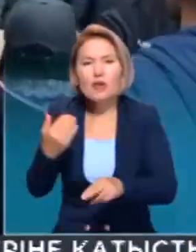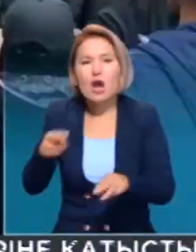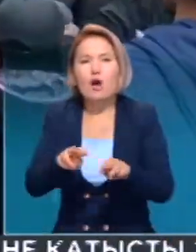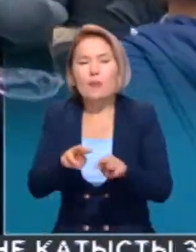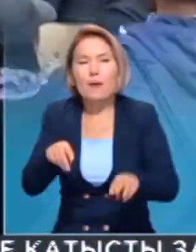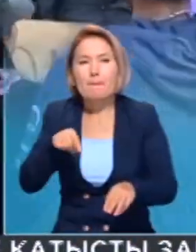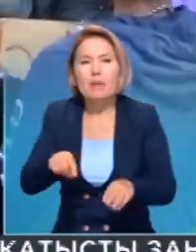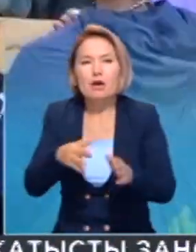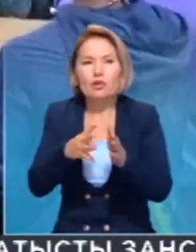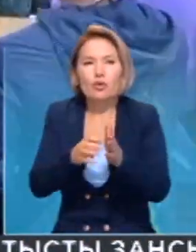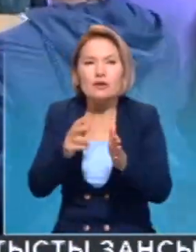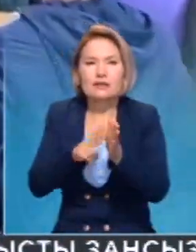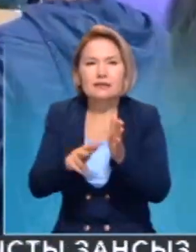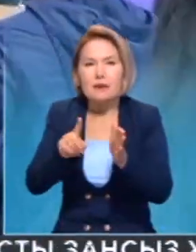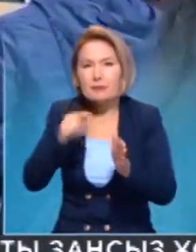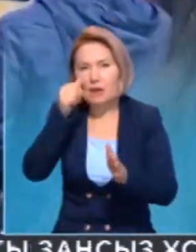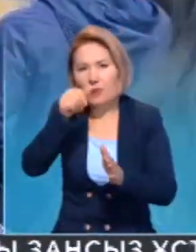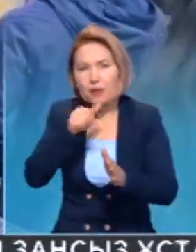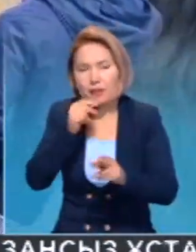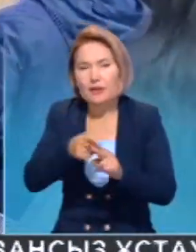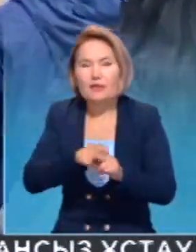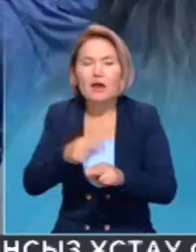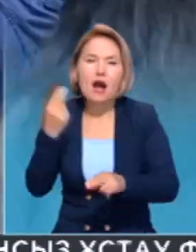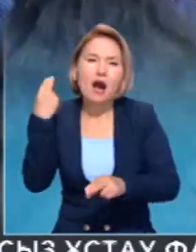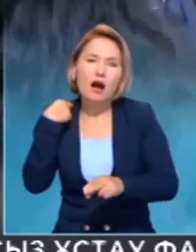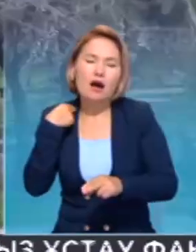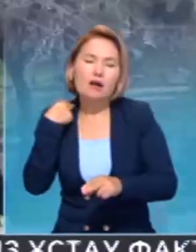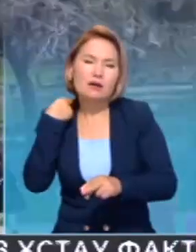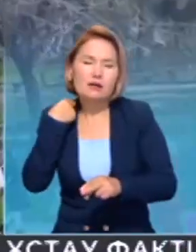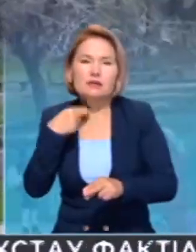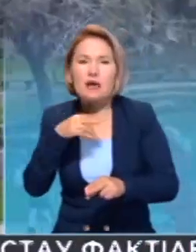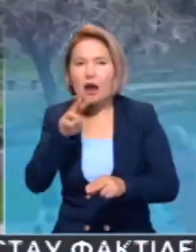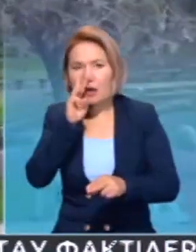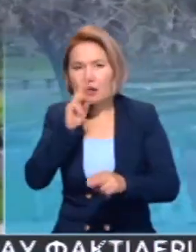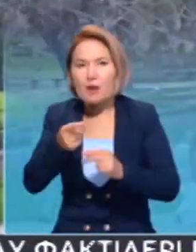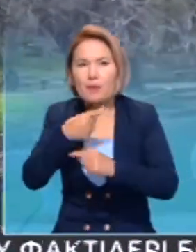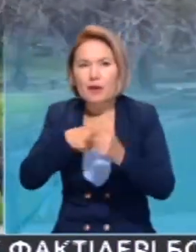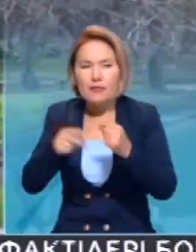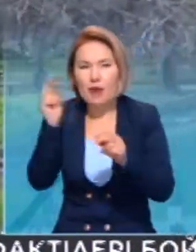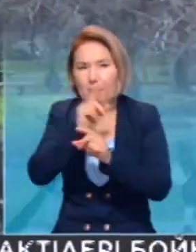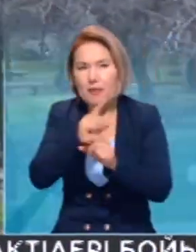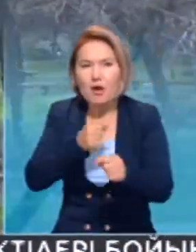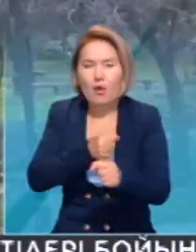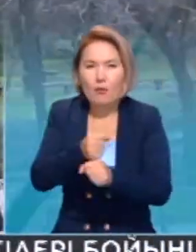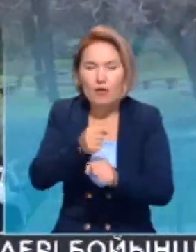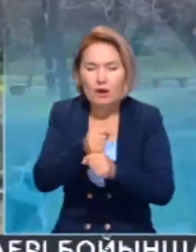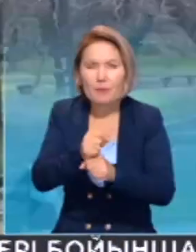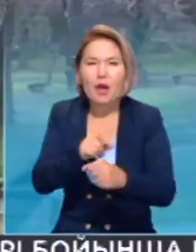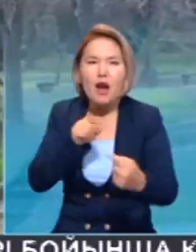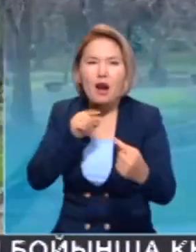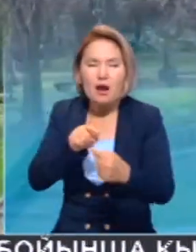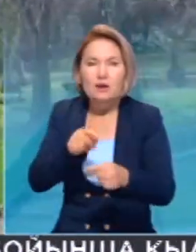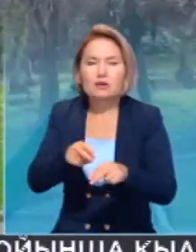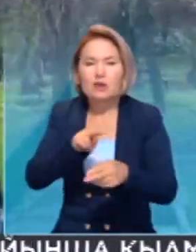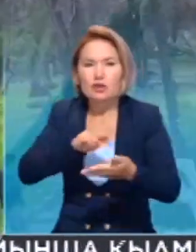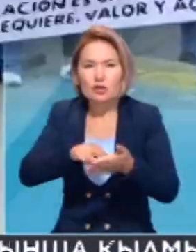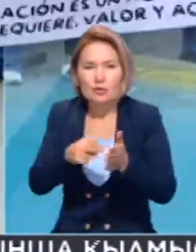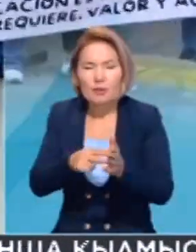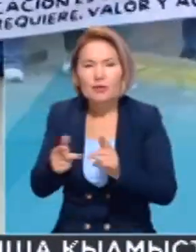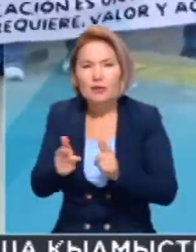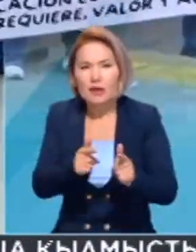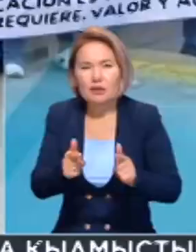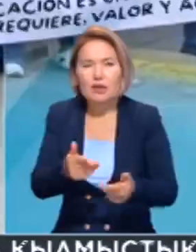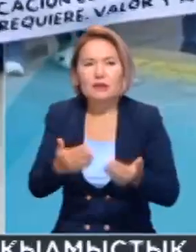үкіметтің 1981 жылдан бергі қарыз ақшасын қайтаруды, мектептегі зорлық-зомбылыққа қарсы күрес жоспарын дайындауды талап